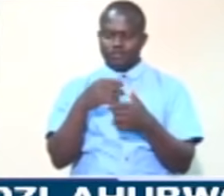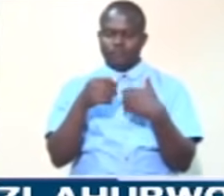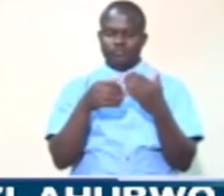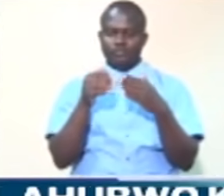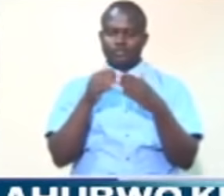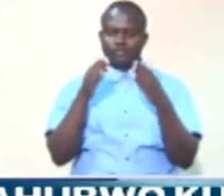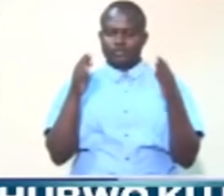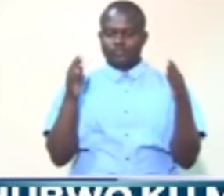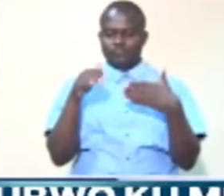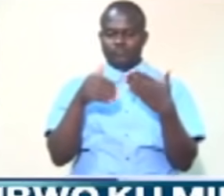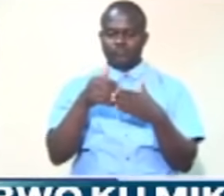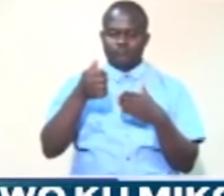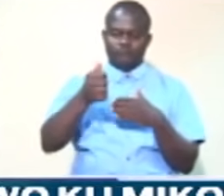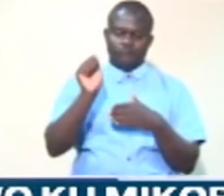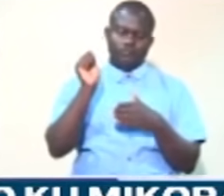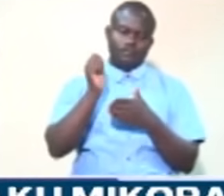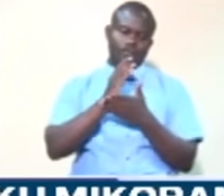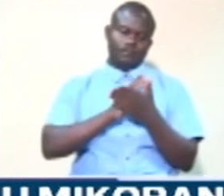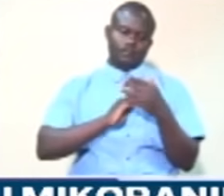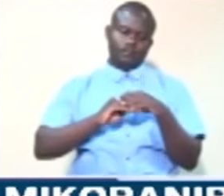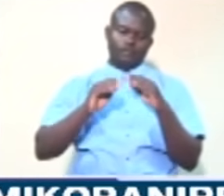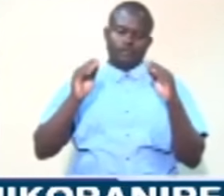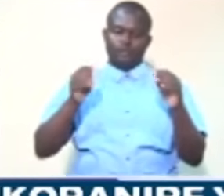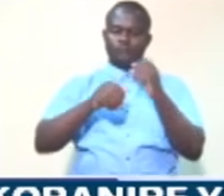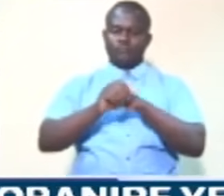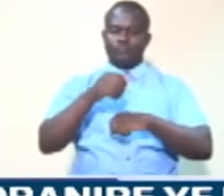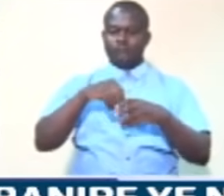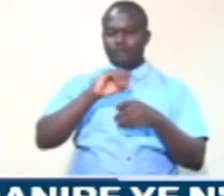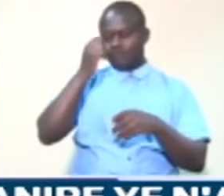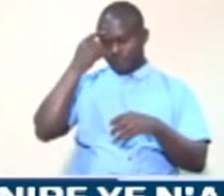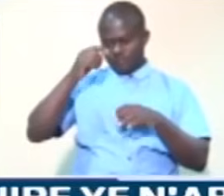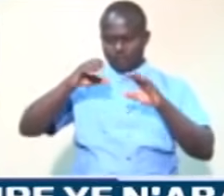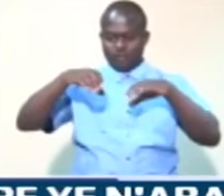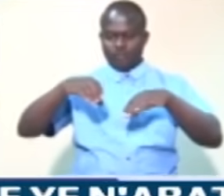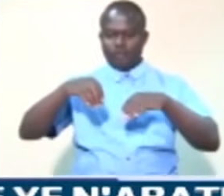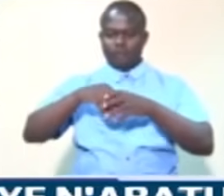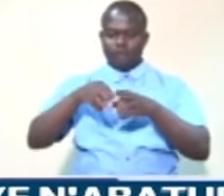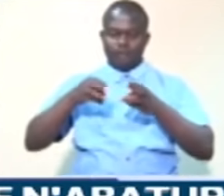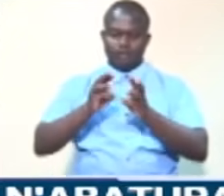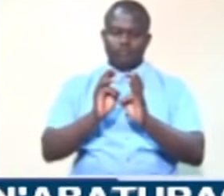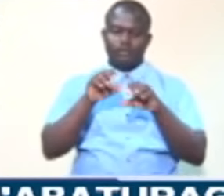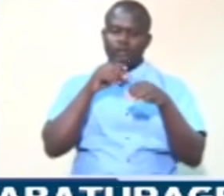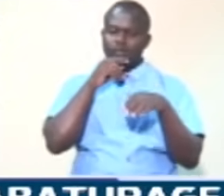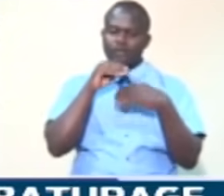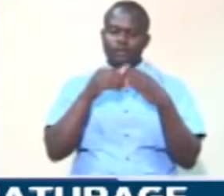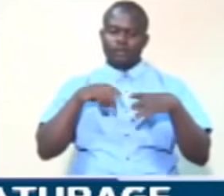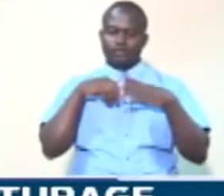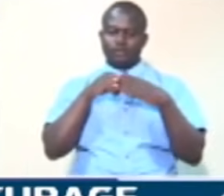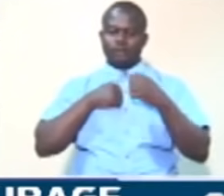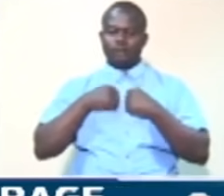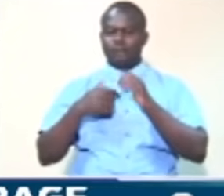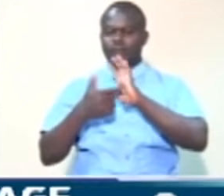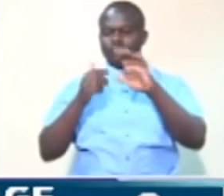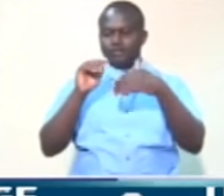kwagura ibikorwa byayo. Hamwe muho yagura ibikorwa ni muri Repubulika Iharanira Demokarasi ya Kongo, ku buryo abakongomani baba mu Rwanda bagaragaza